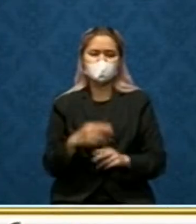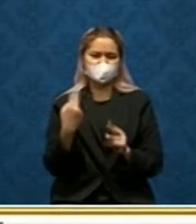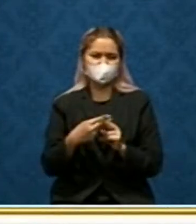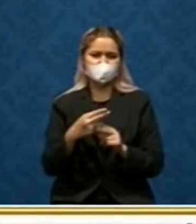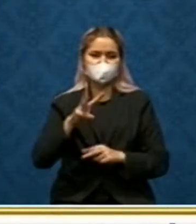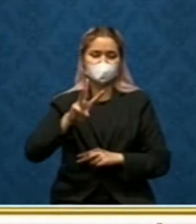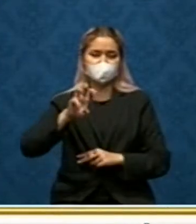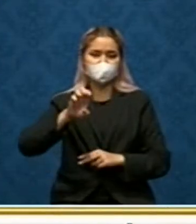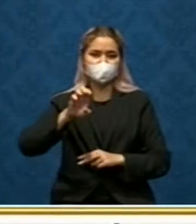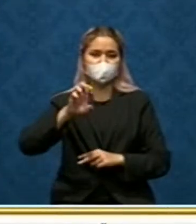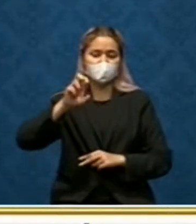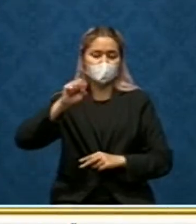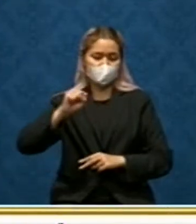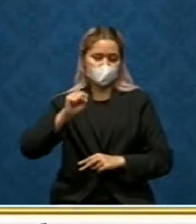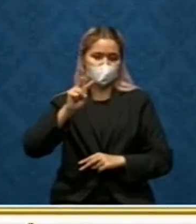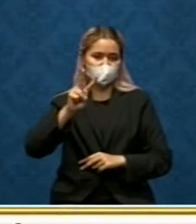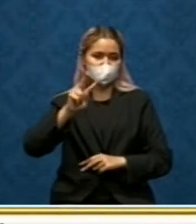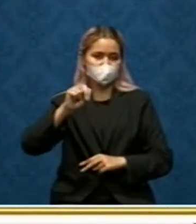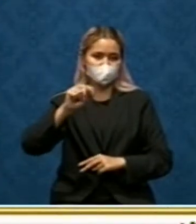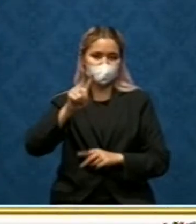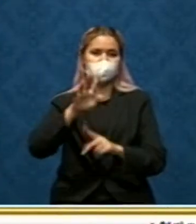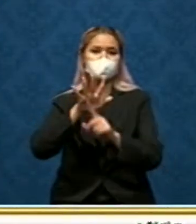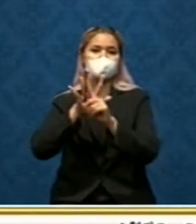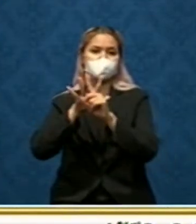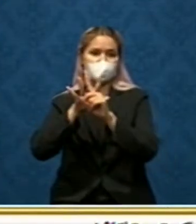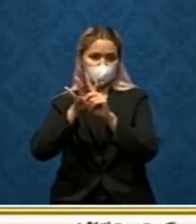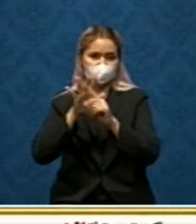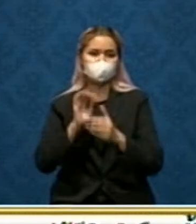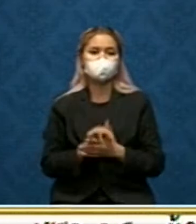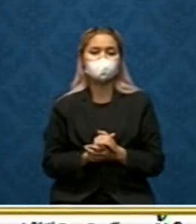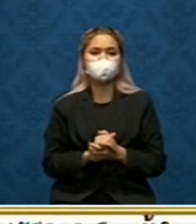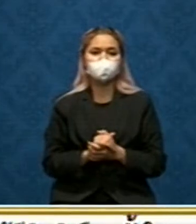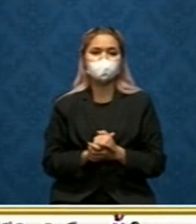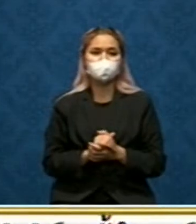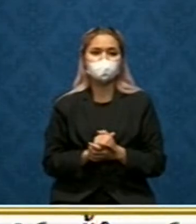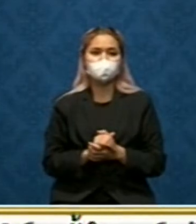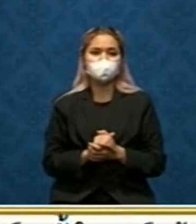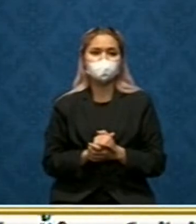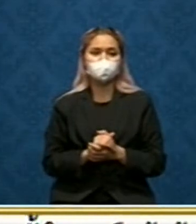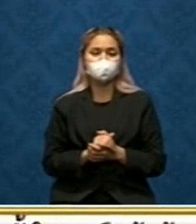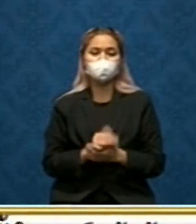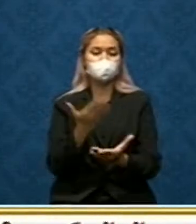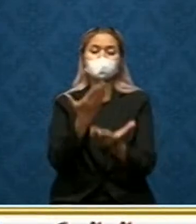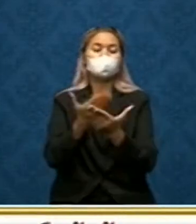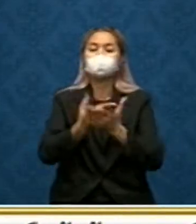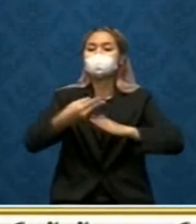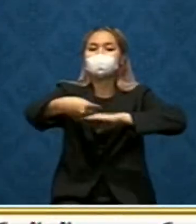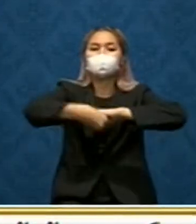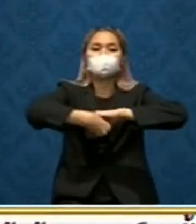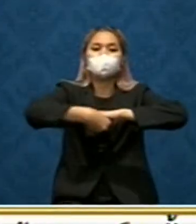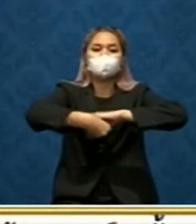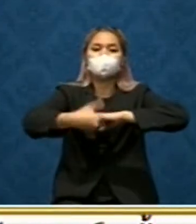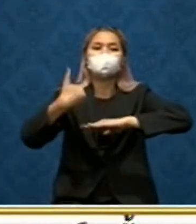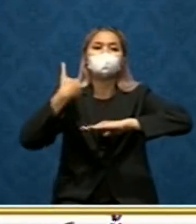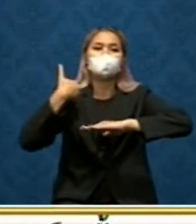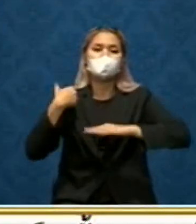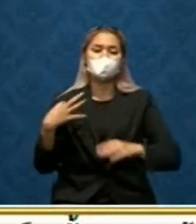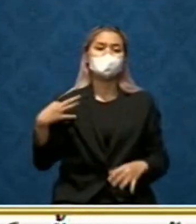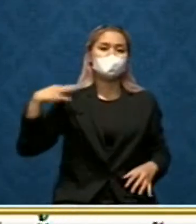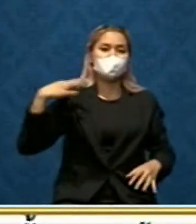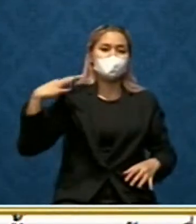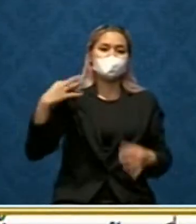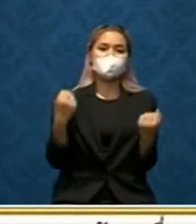ที่เลิศสั ออกมาบอก อะที่มีสินบน เรียกรับ สูตร